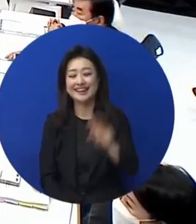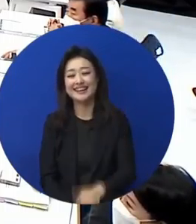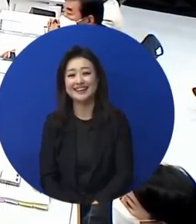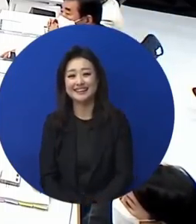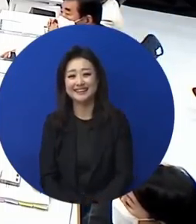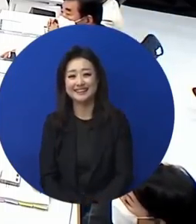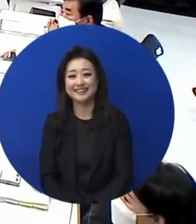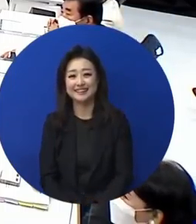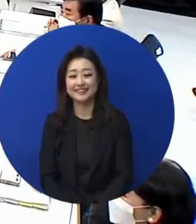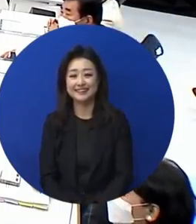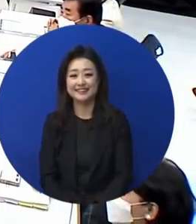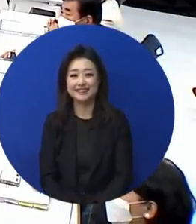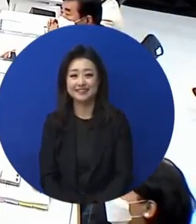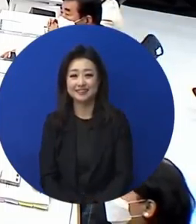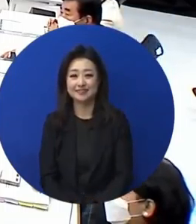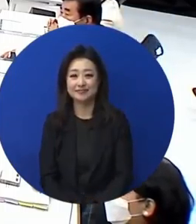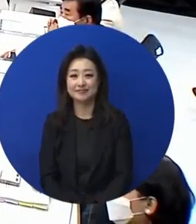407번이요.